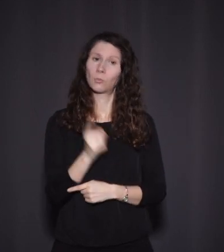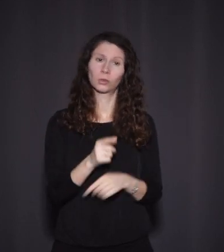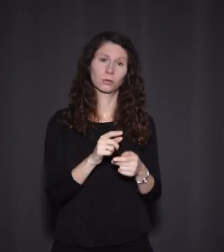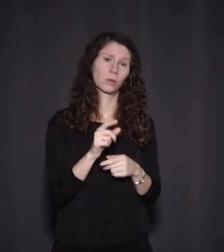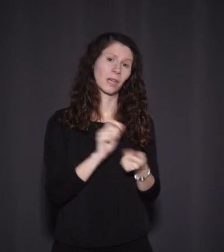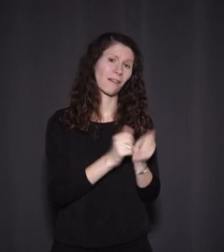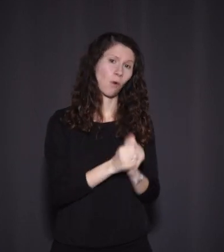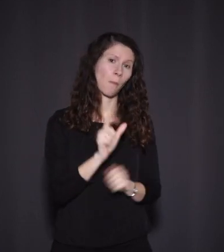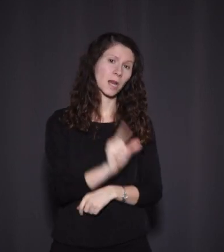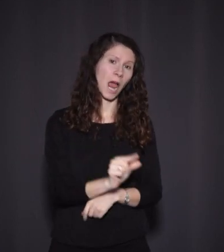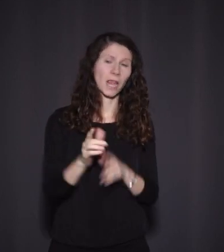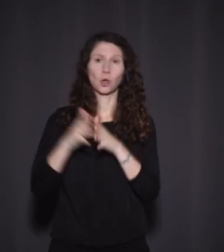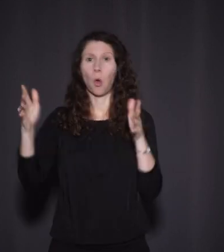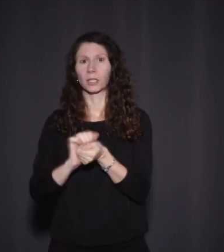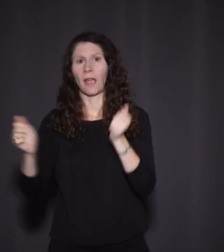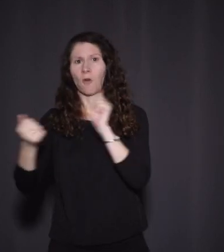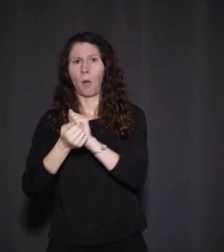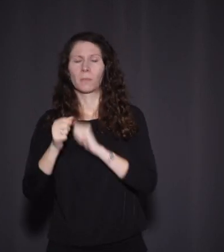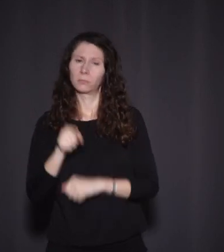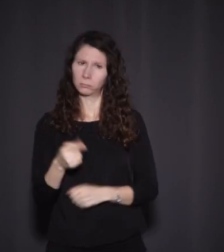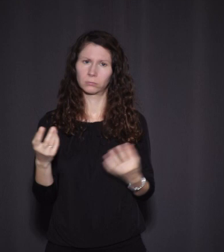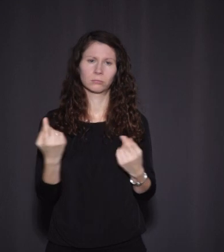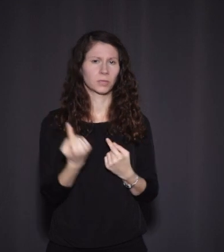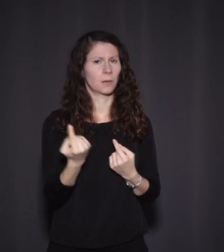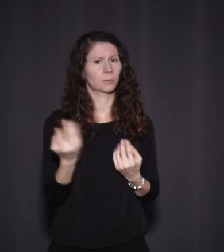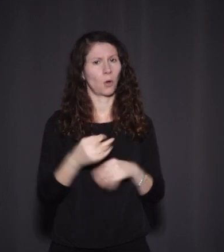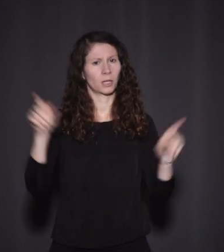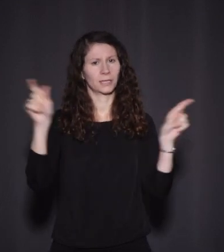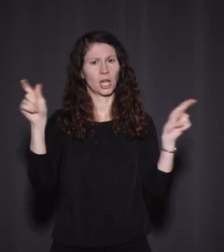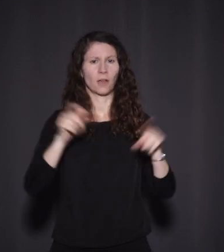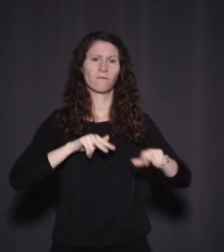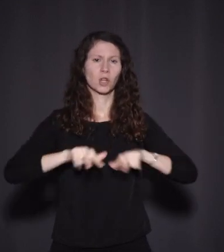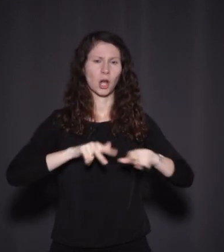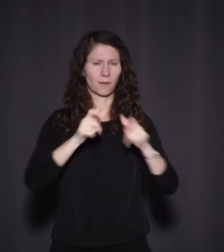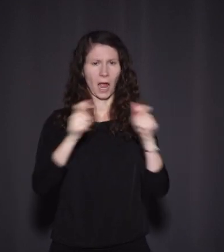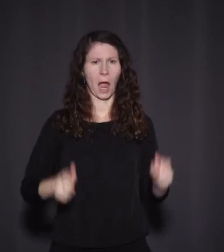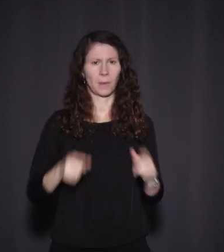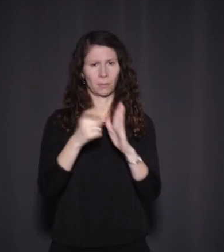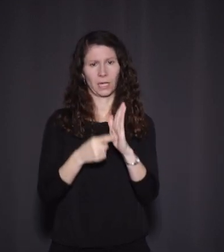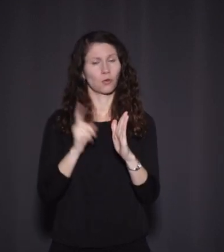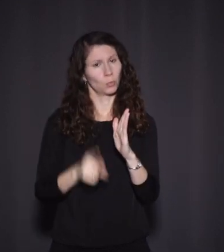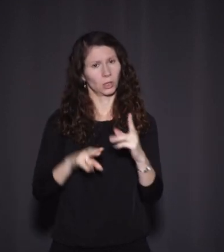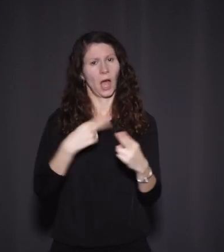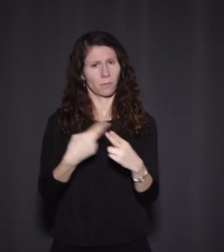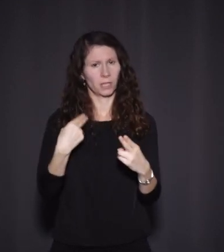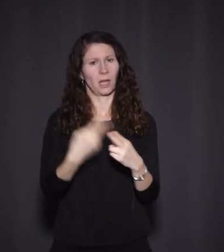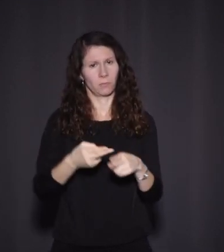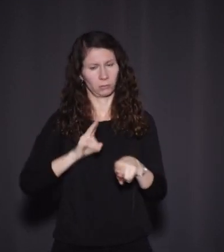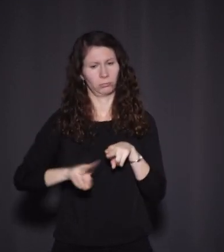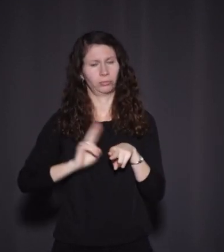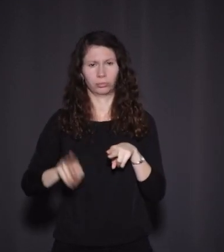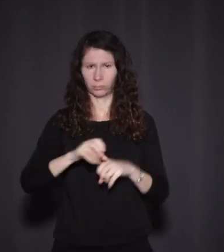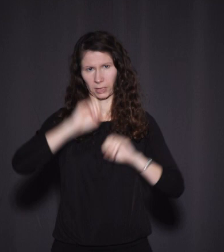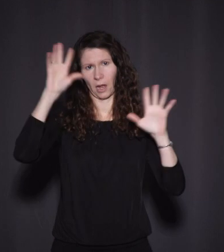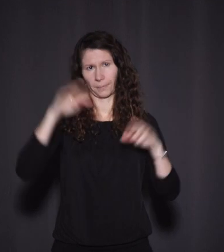Reformen immer wieder an die sich wandelnden gesellschaftlichen und wirtschaftlichen Rahmenbedingungen angepasst werden. Das ist schon mal